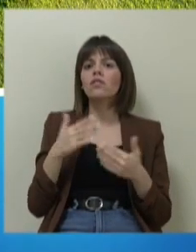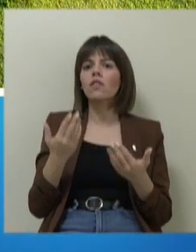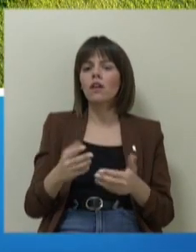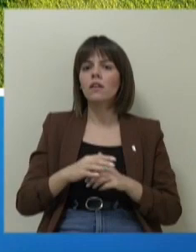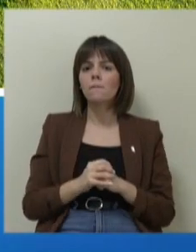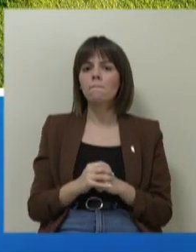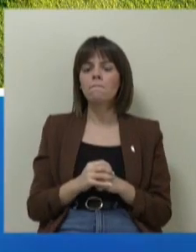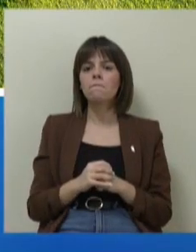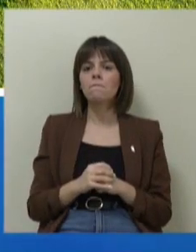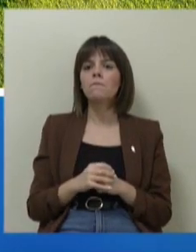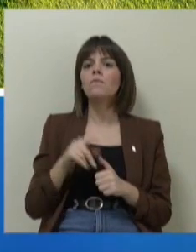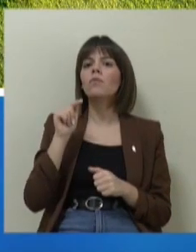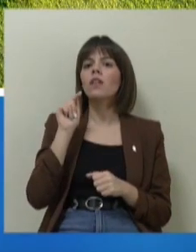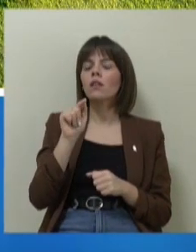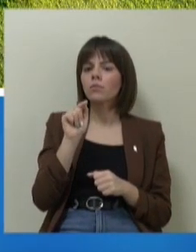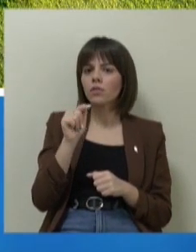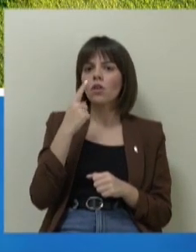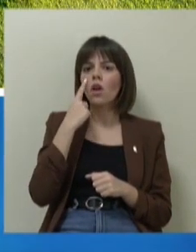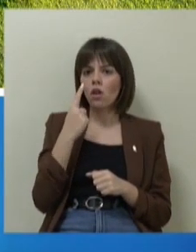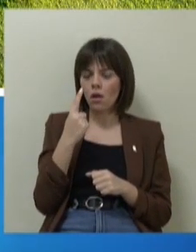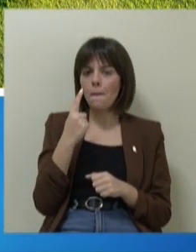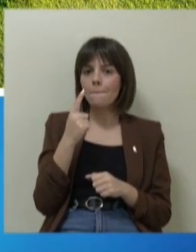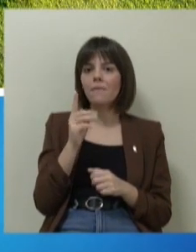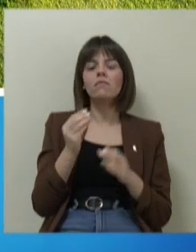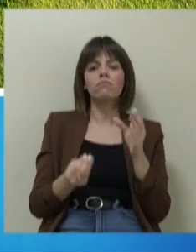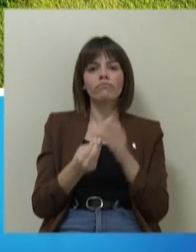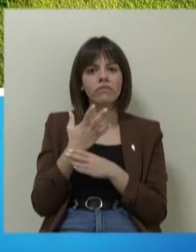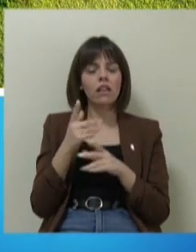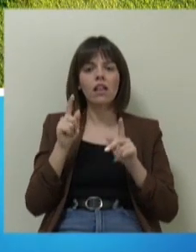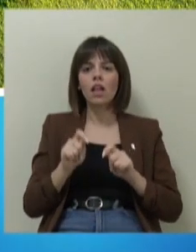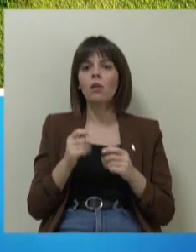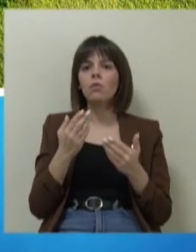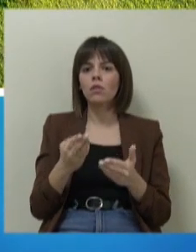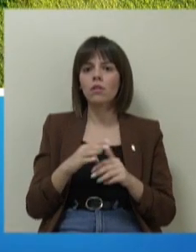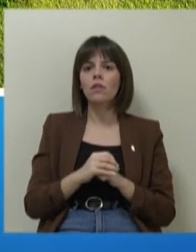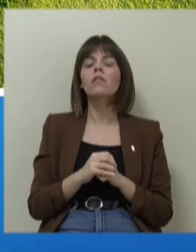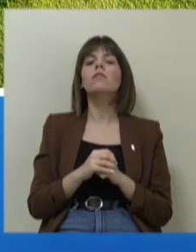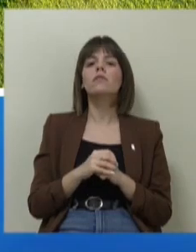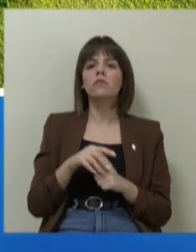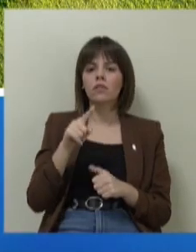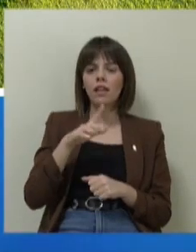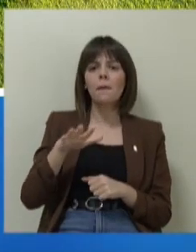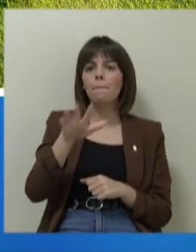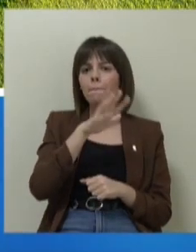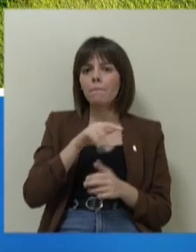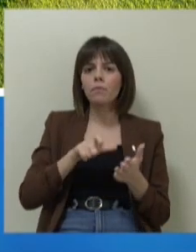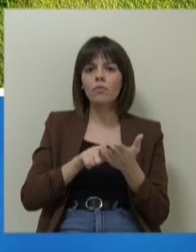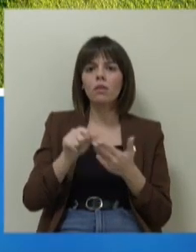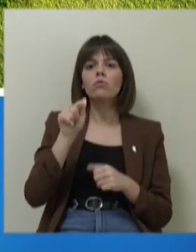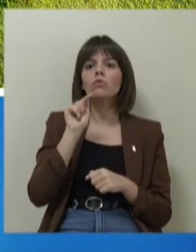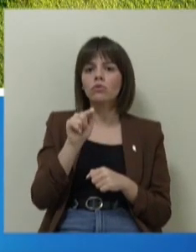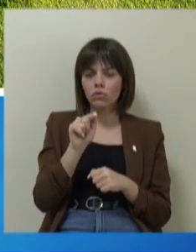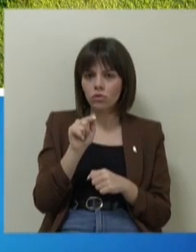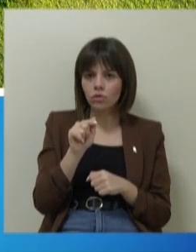ki bir yandan sonsuz bir çeşitlilik yaratabiliyor. Bir yandan da bütün bu sonsuz çeşitlilik